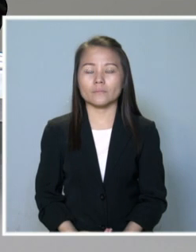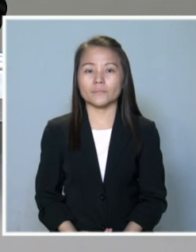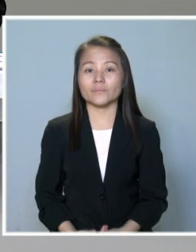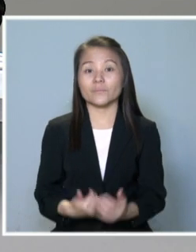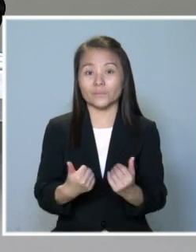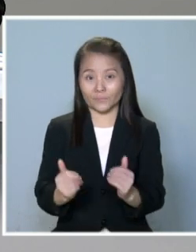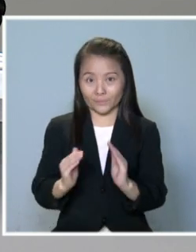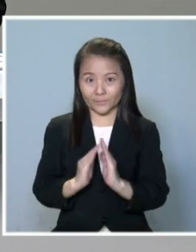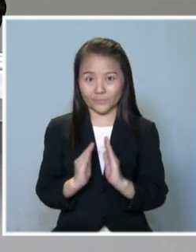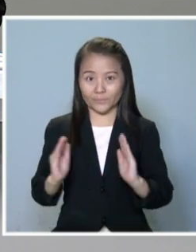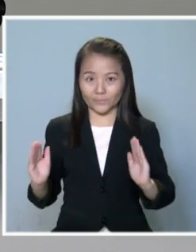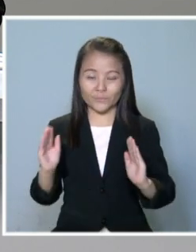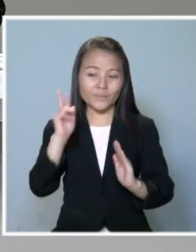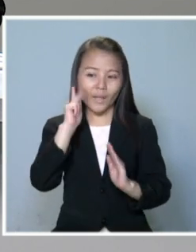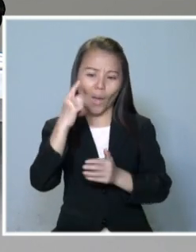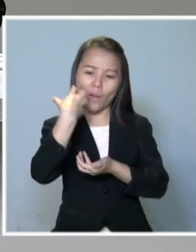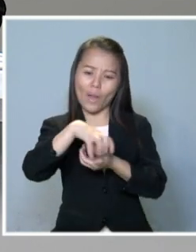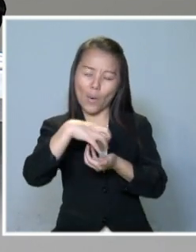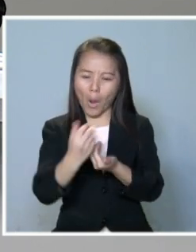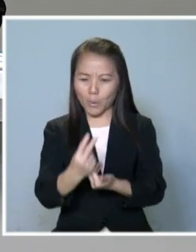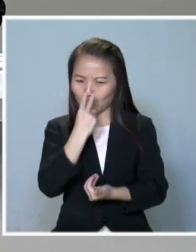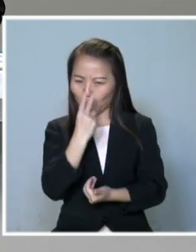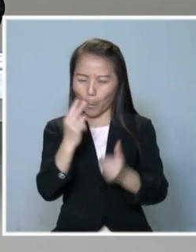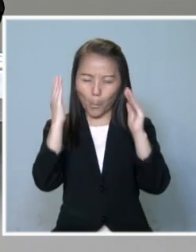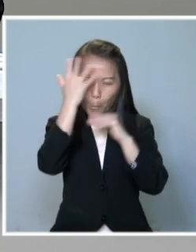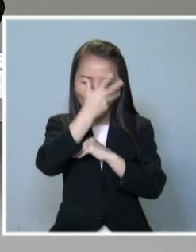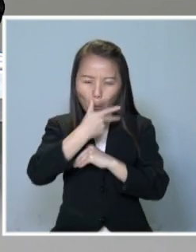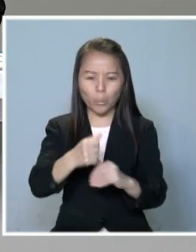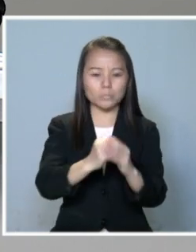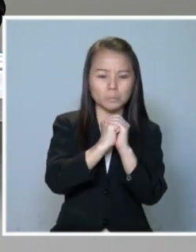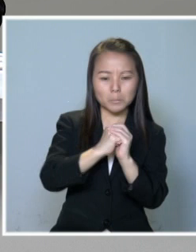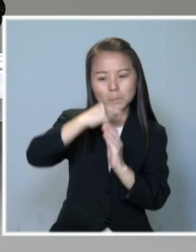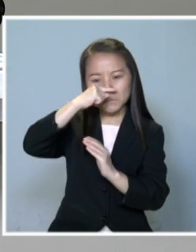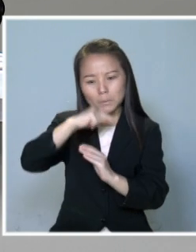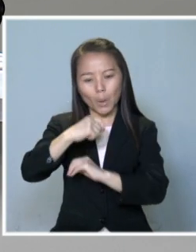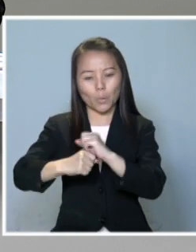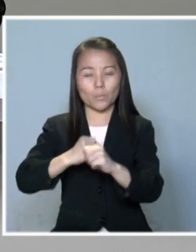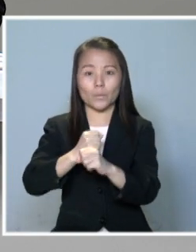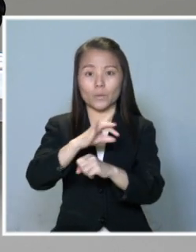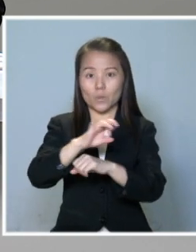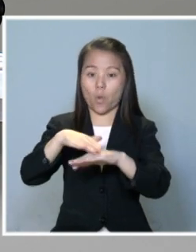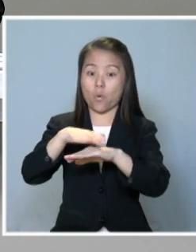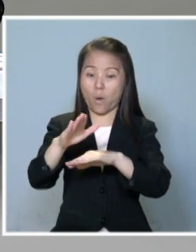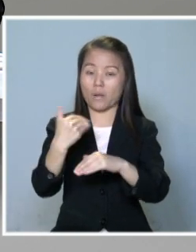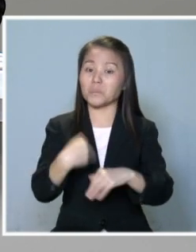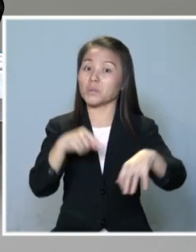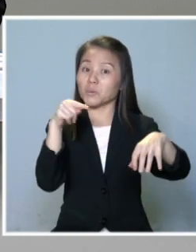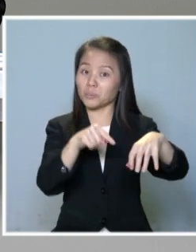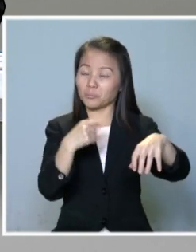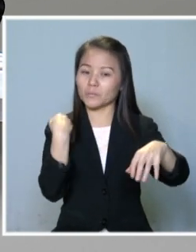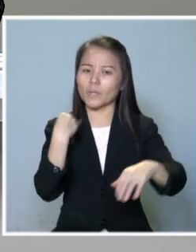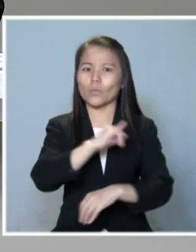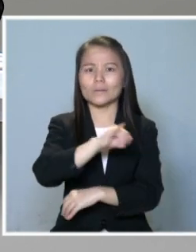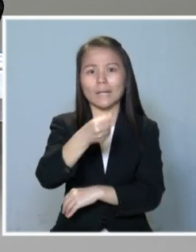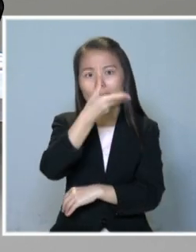ขอบคุณคุณภาวินีแสวงสุขครับที่ทำให้เราเห็นความสวยงามของสถาปัตยกรรมไทยจีนที่มีมากว่า100ปีอย่างล้ง1919วันจันทร์